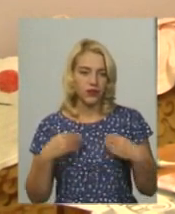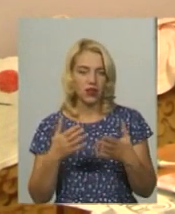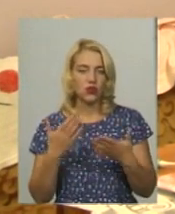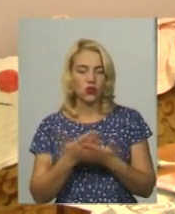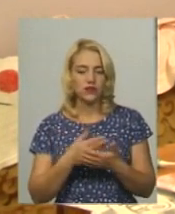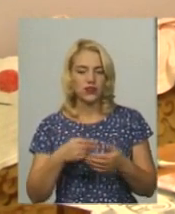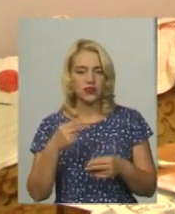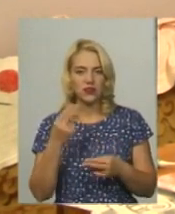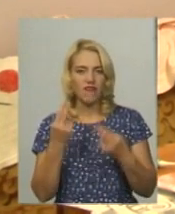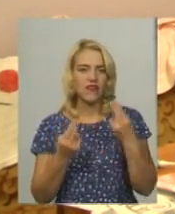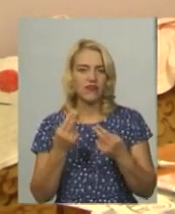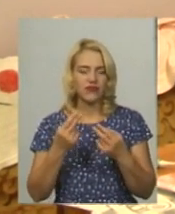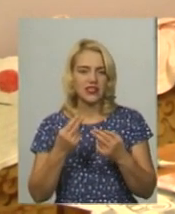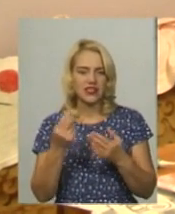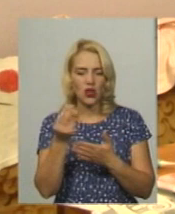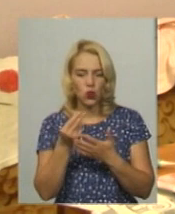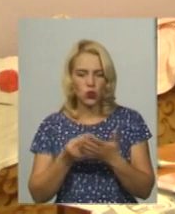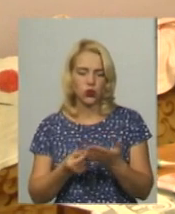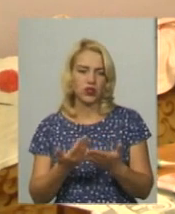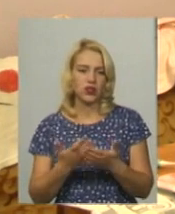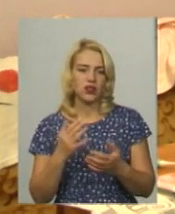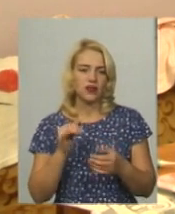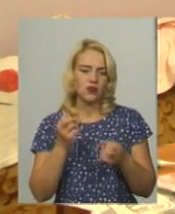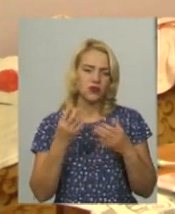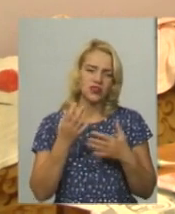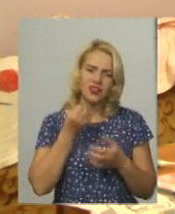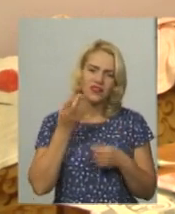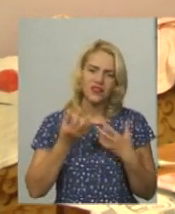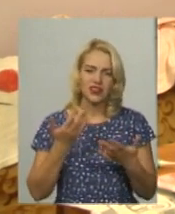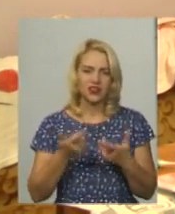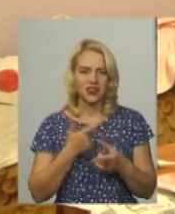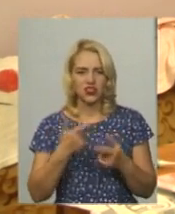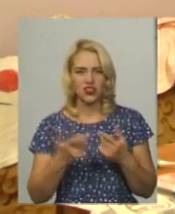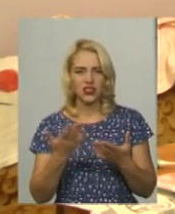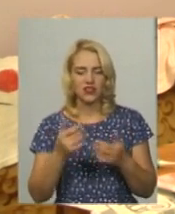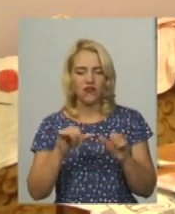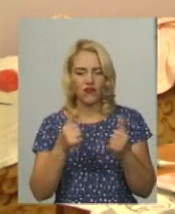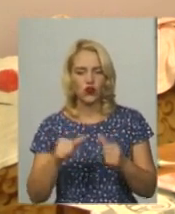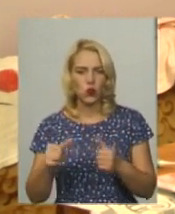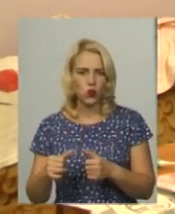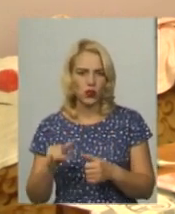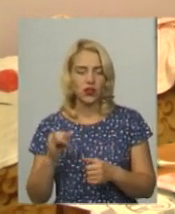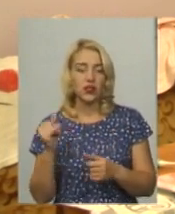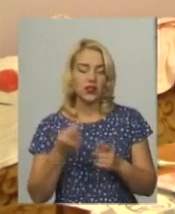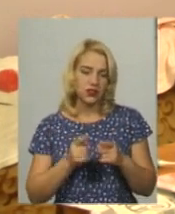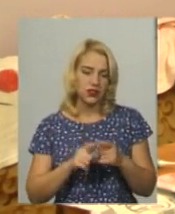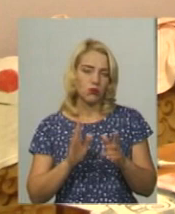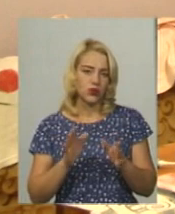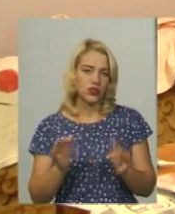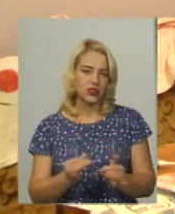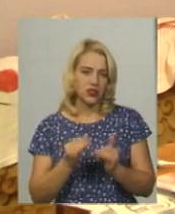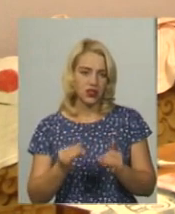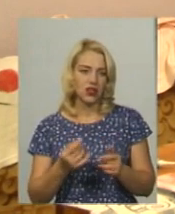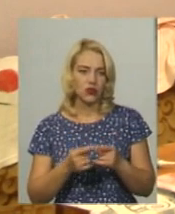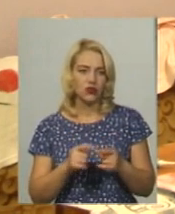візерунок, щось новеньке, навіть намалювати прості звичайні квіти чи якісь геометричні фігури. І це буде цікаво. І